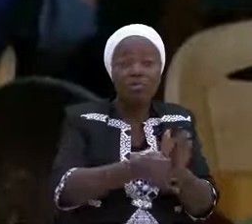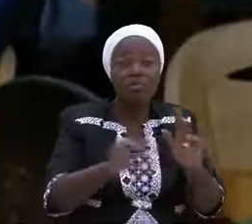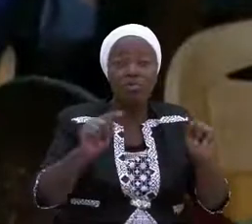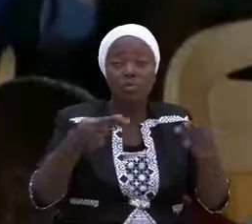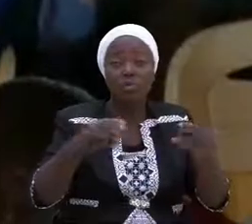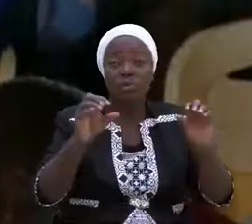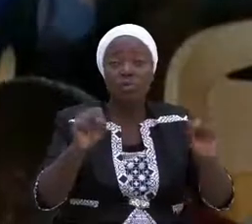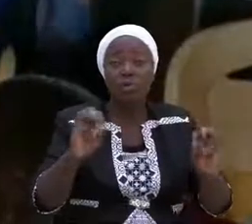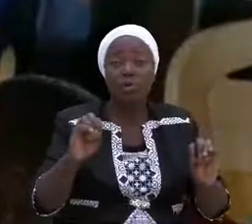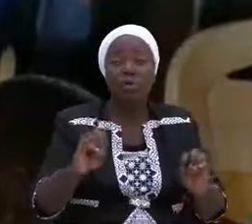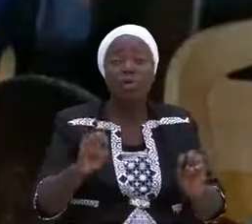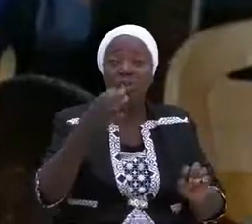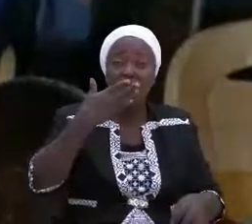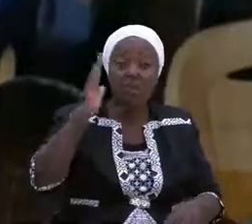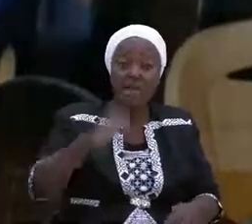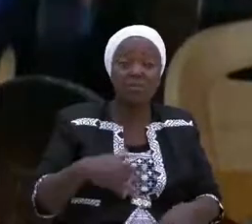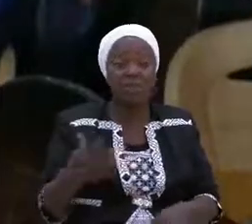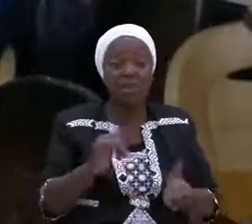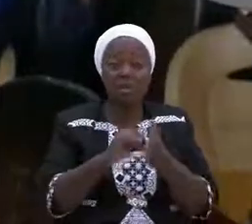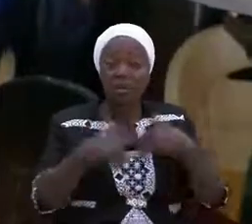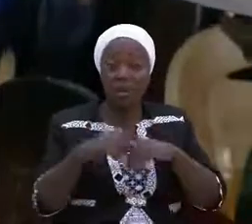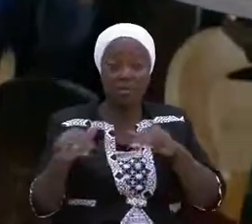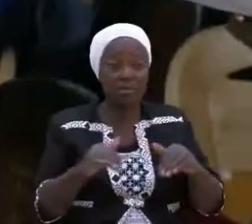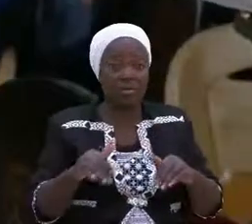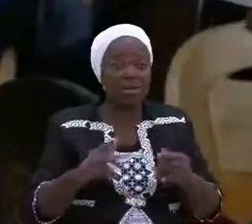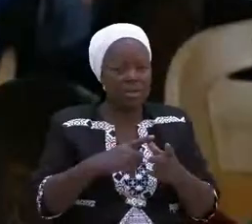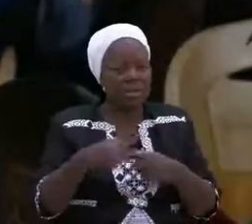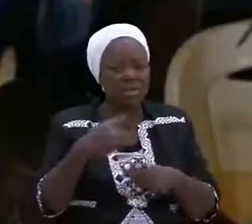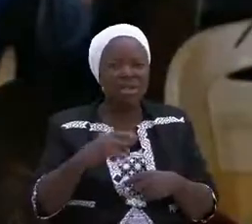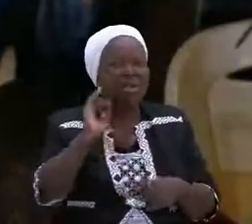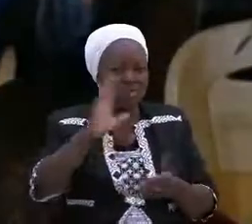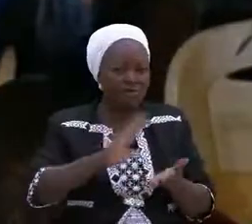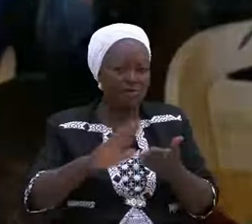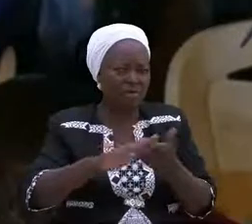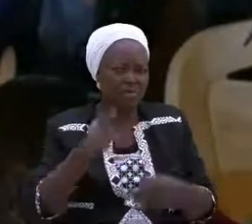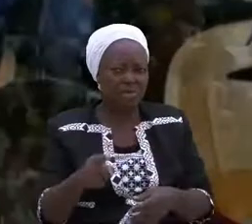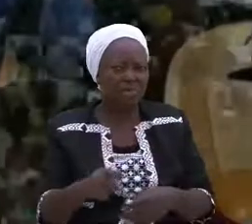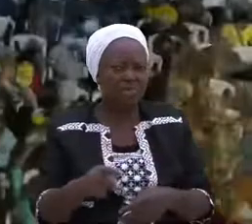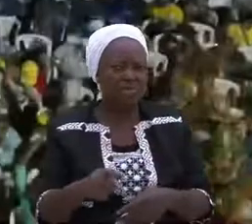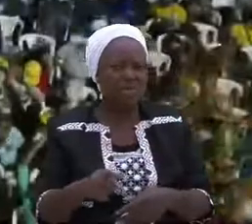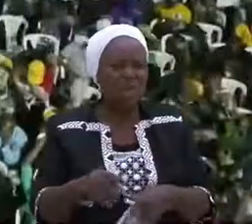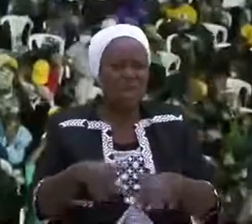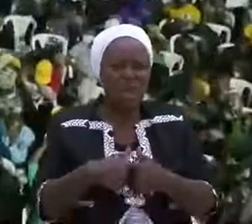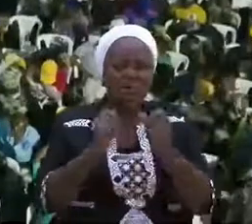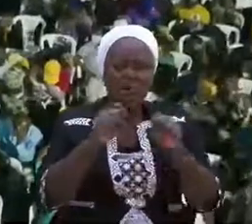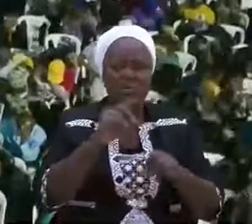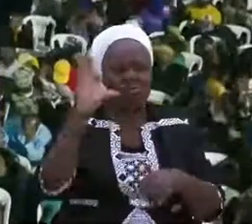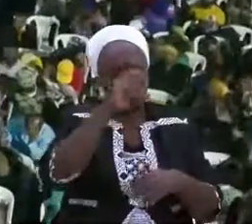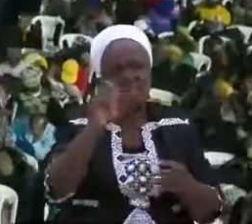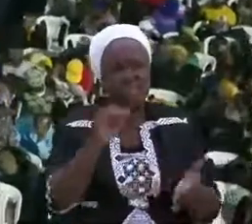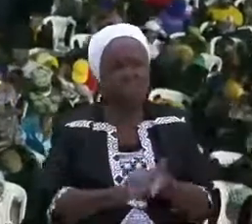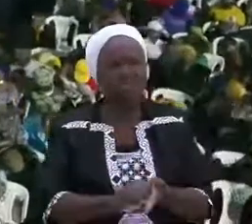que tu as faites, il dit, il va te pardonner. Il ne faut pas rater cela. Si tu lèves ta